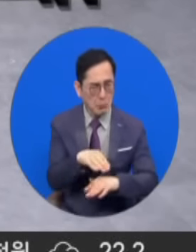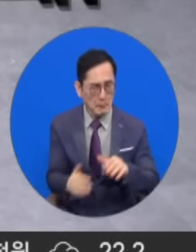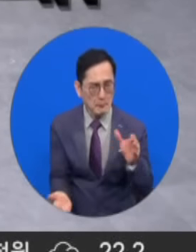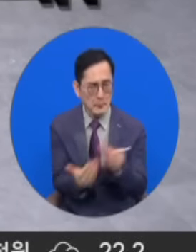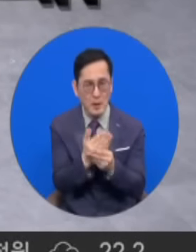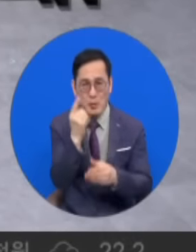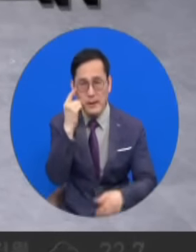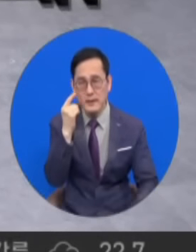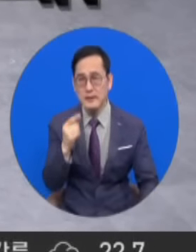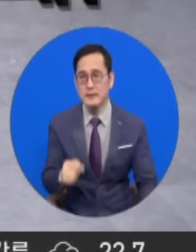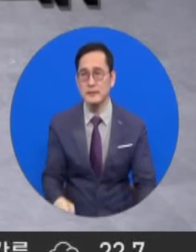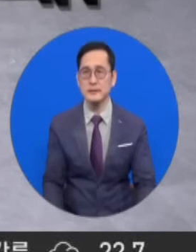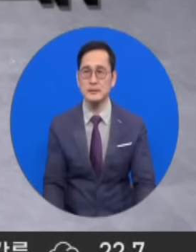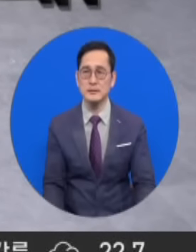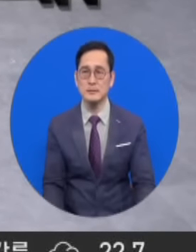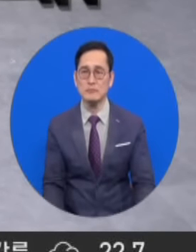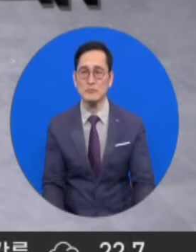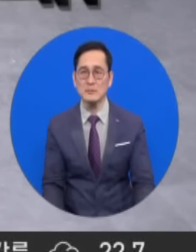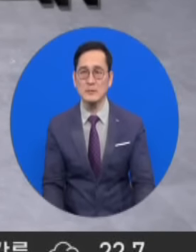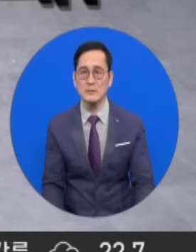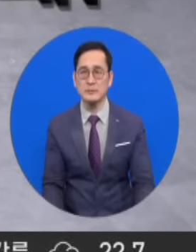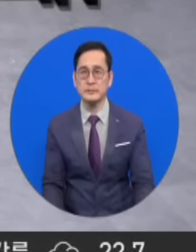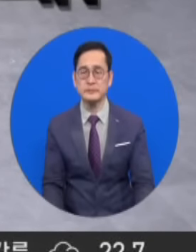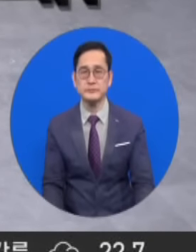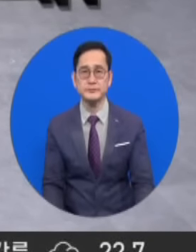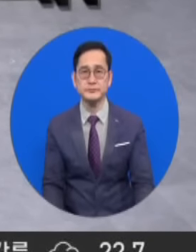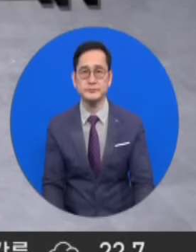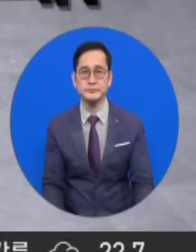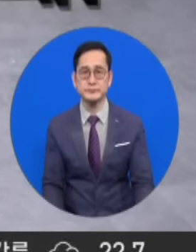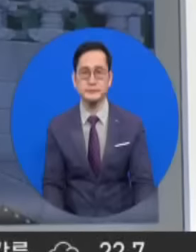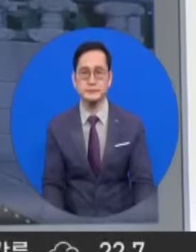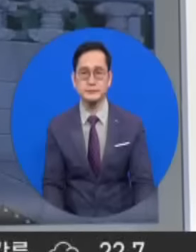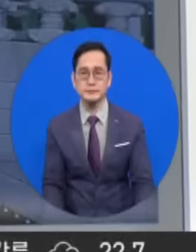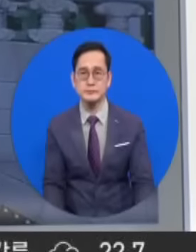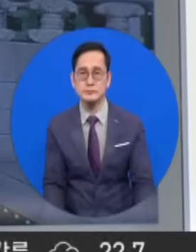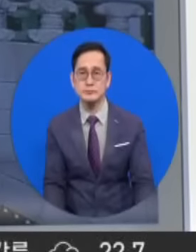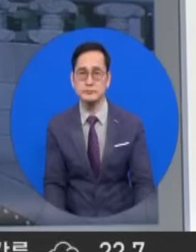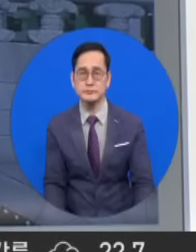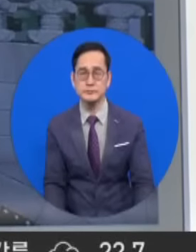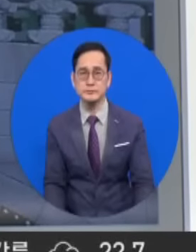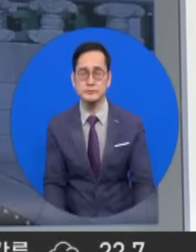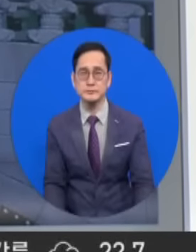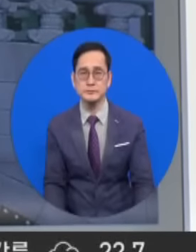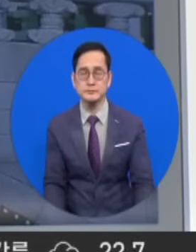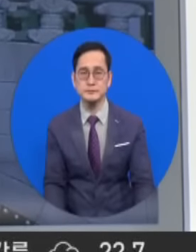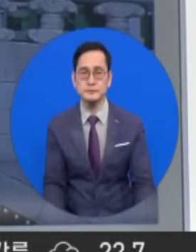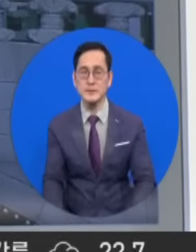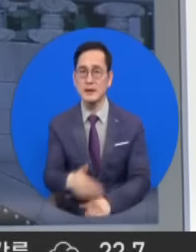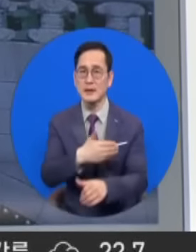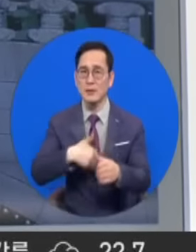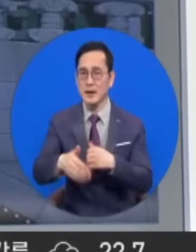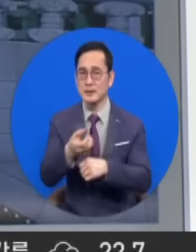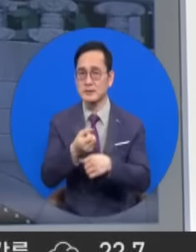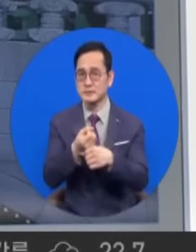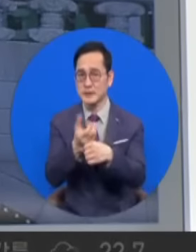사진처럼 정말로 참혹한 현장이었습니다. 현장에 나가 있는 기자 연결해서 어젯밤 소식